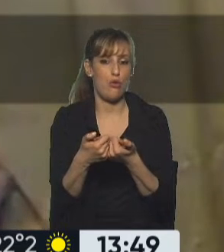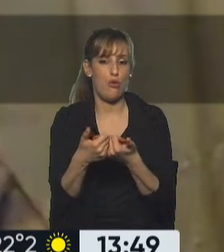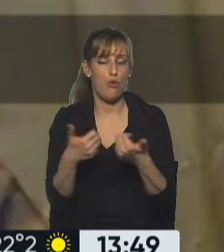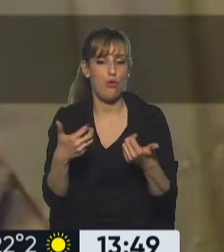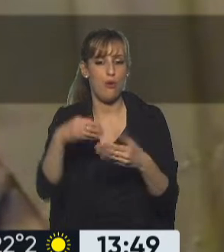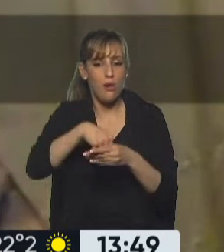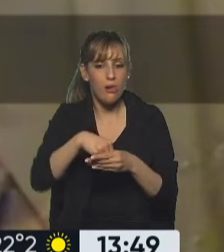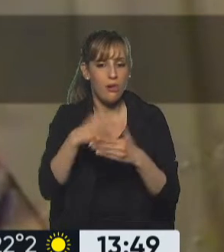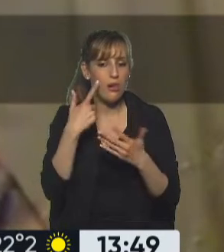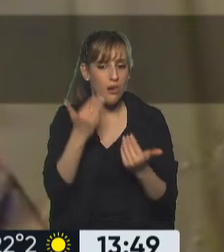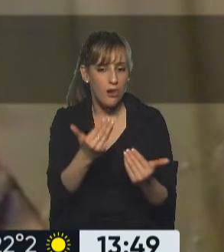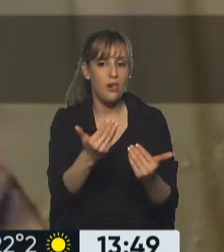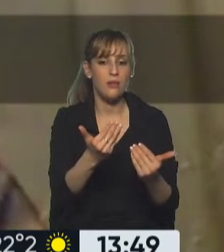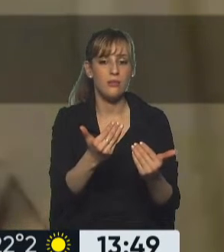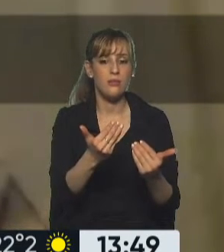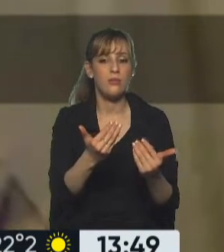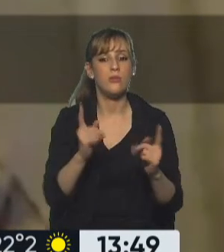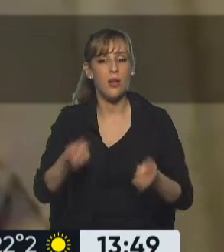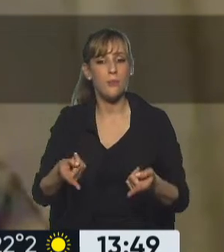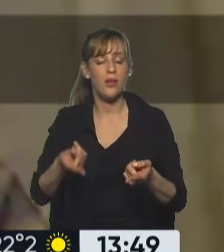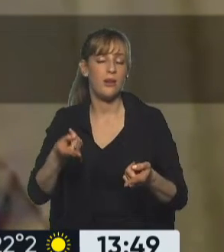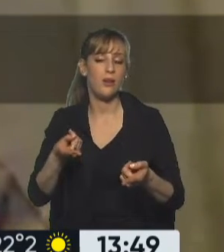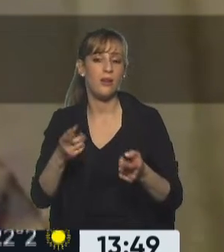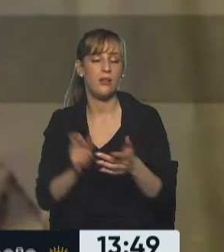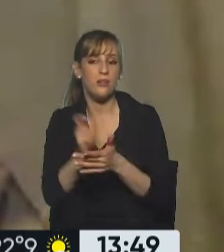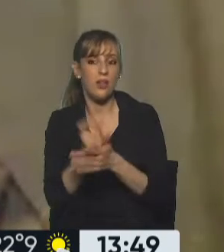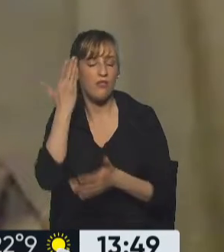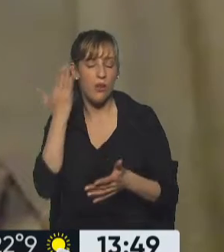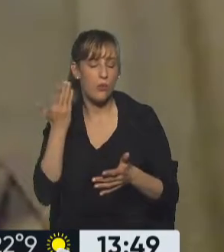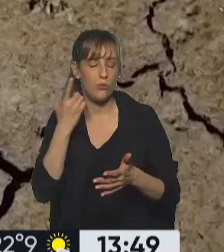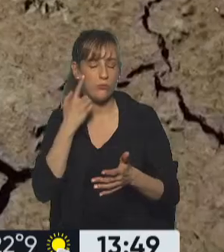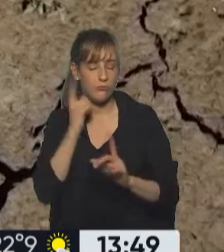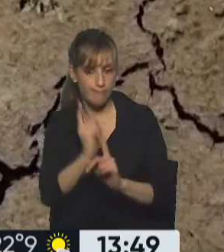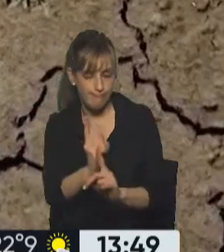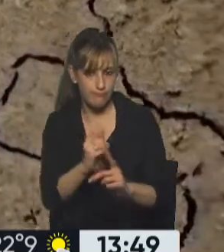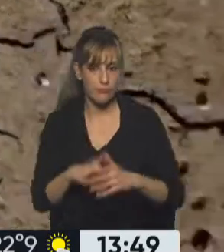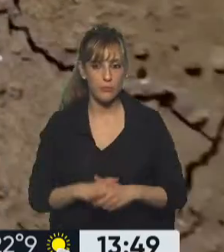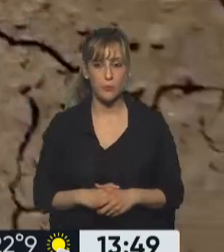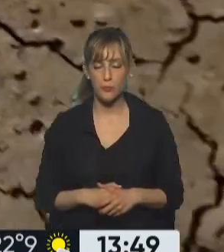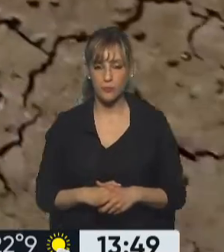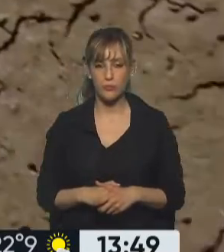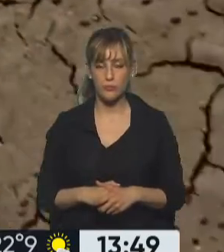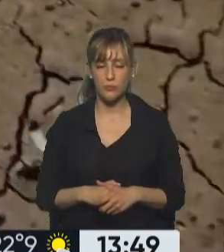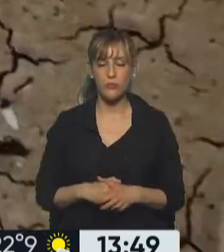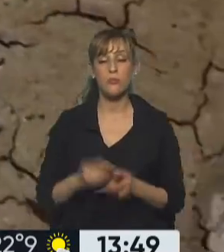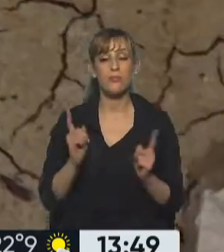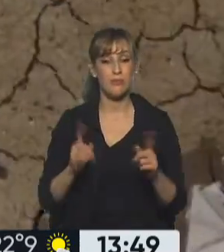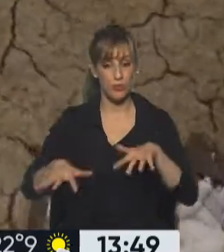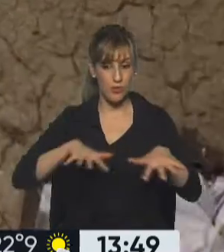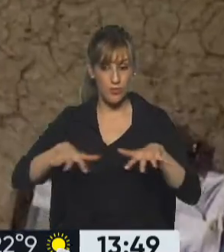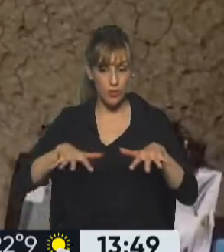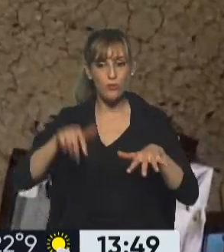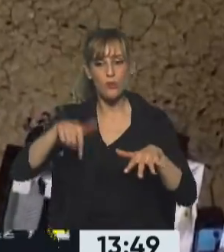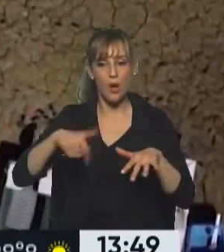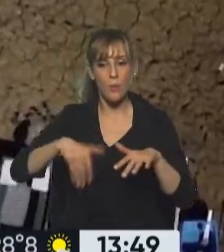والدخول والتفتيش في أفكارهم ومعتقداتهم وآرائهم السياسية. En este contexto, esta nueva cumbre